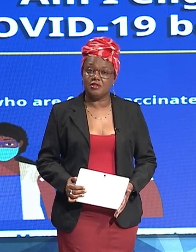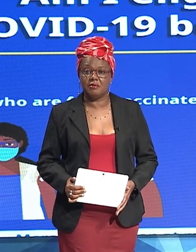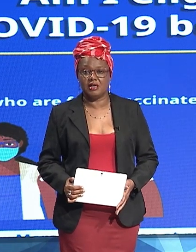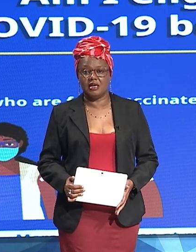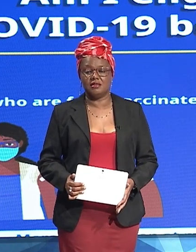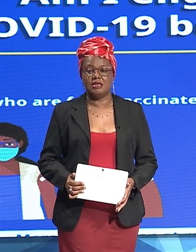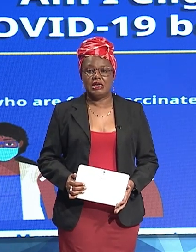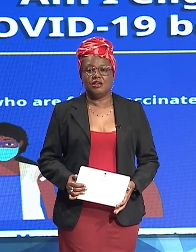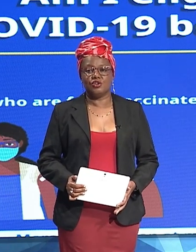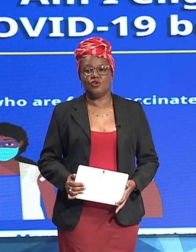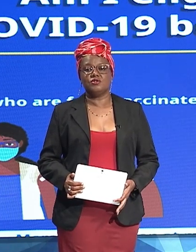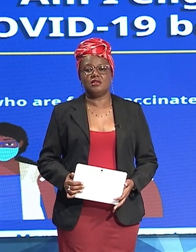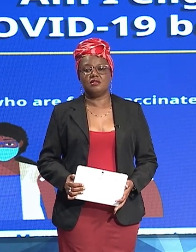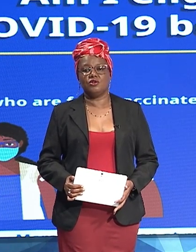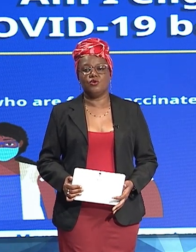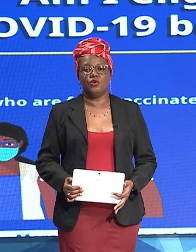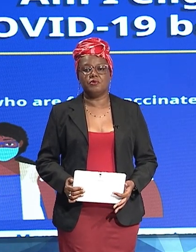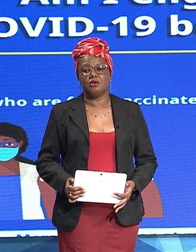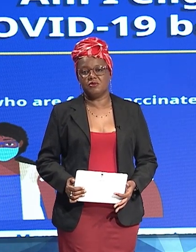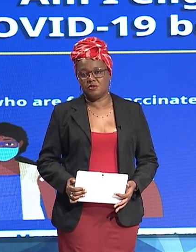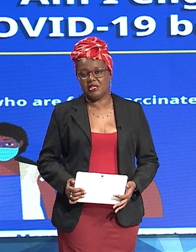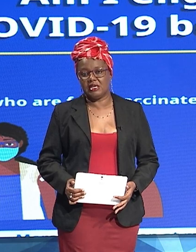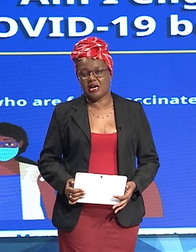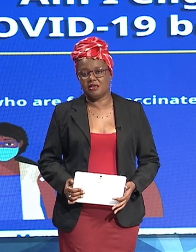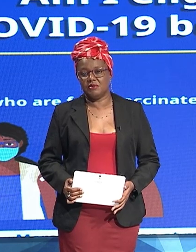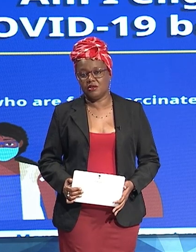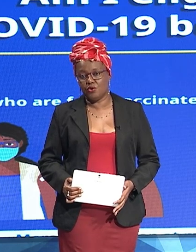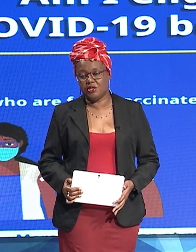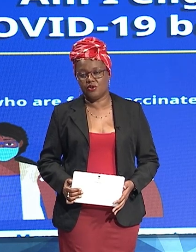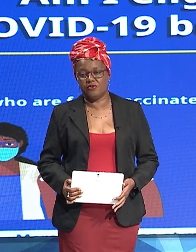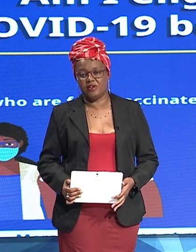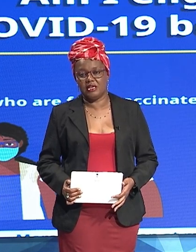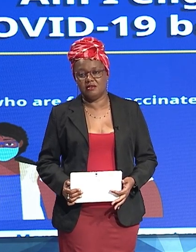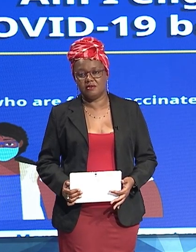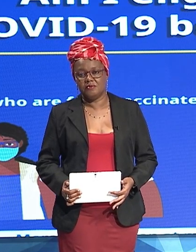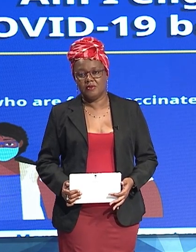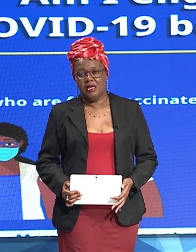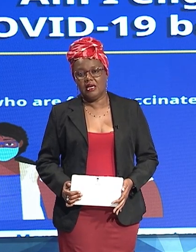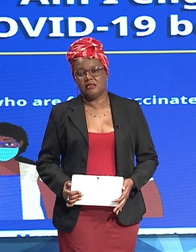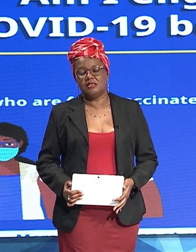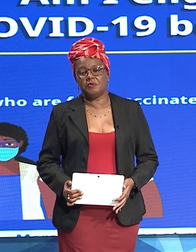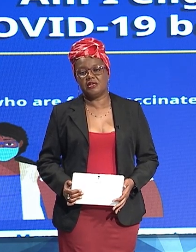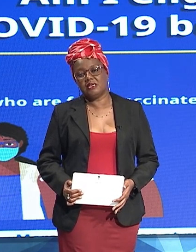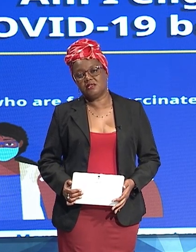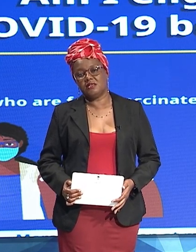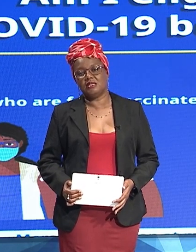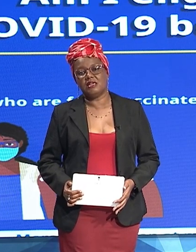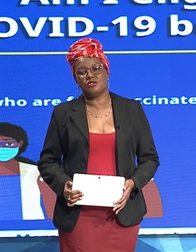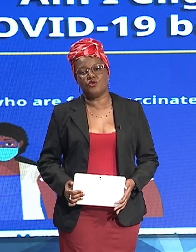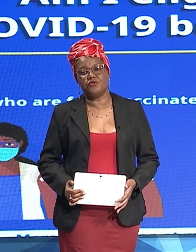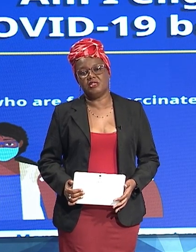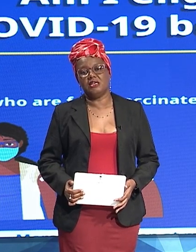geen COVID hebben gehad, het grootste risico lopen om besmet te raken met de Omicron-variant. Assin sprak